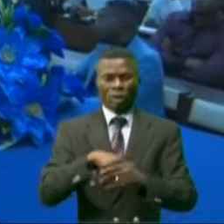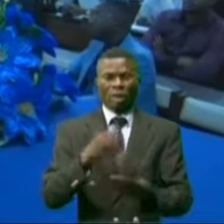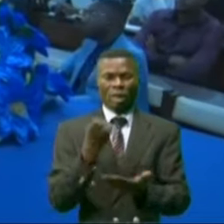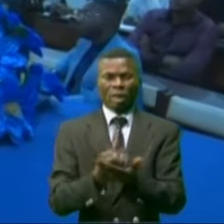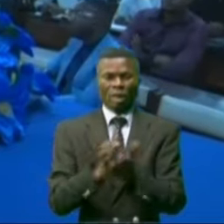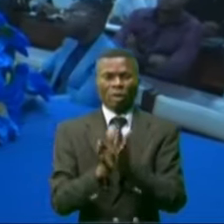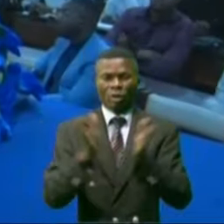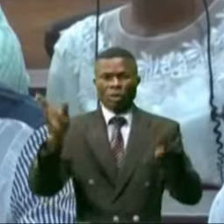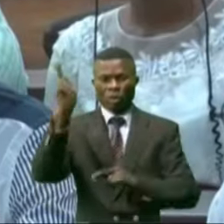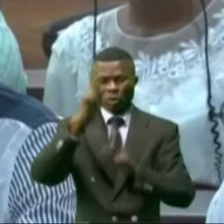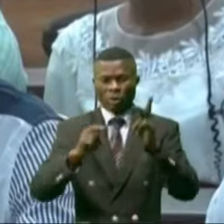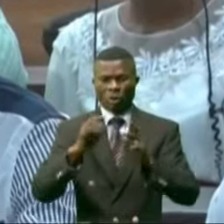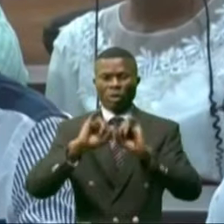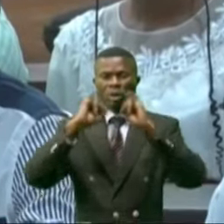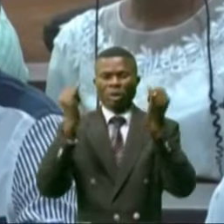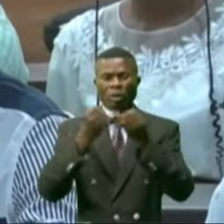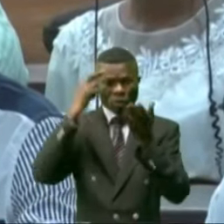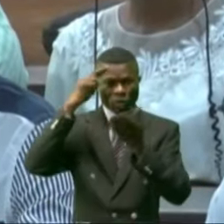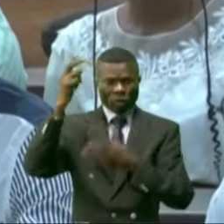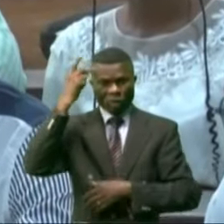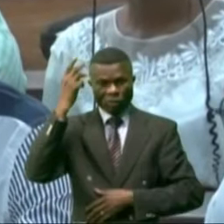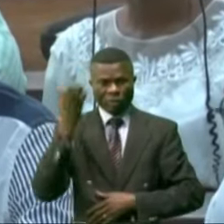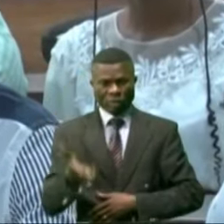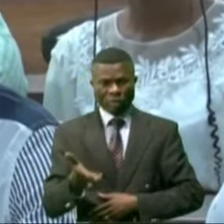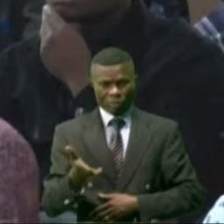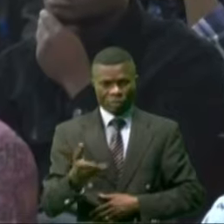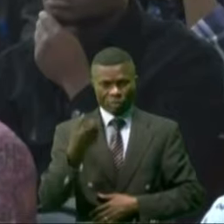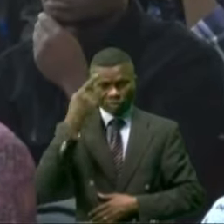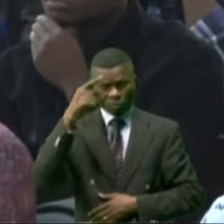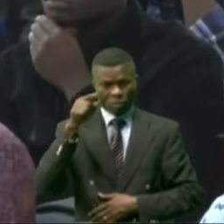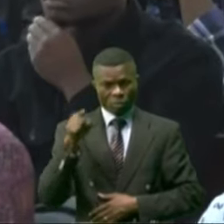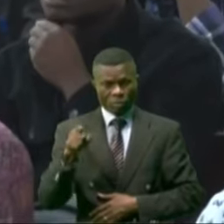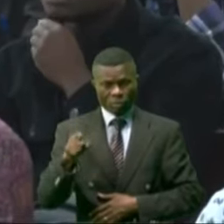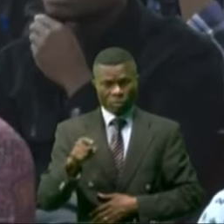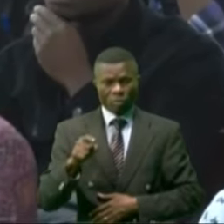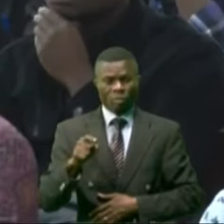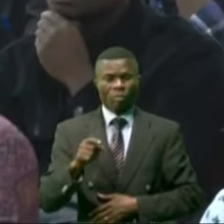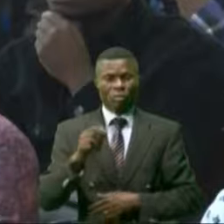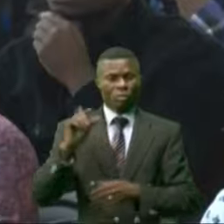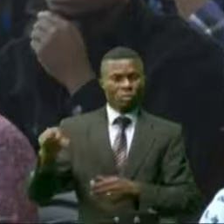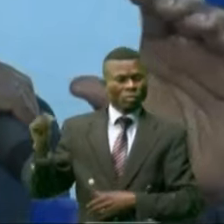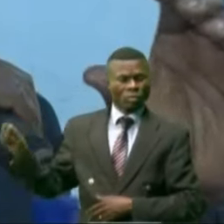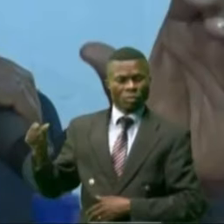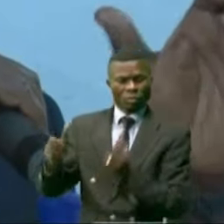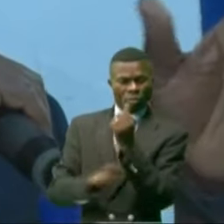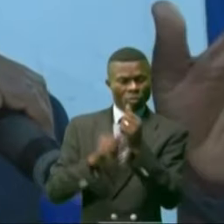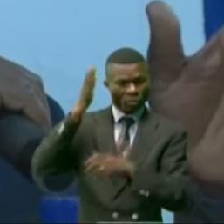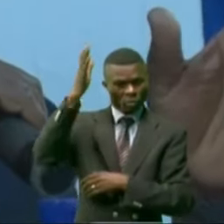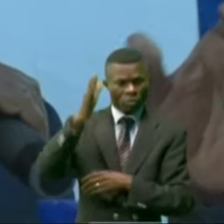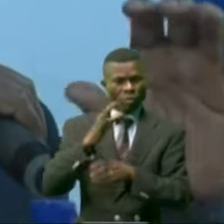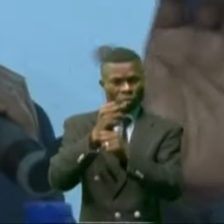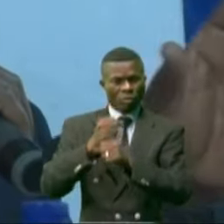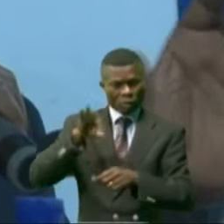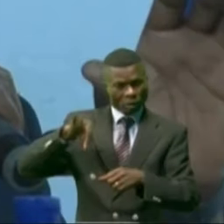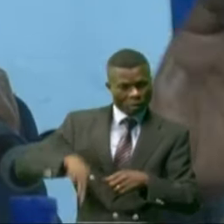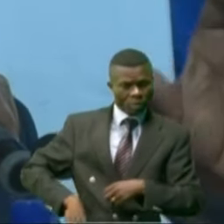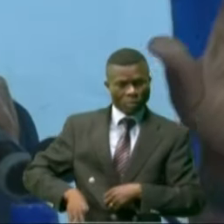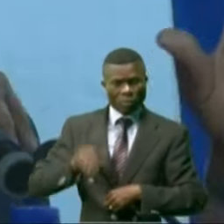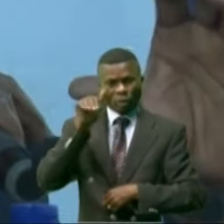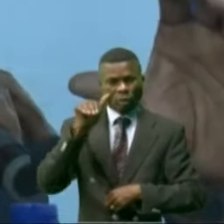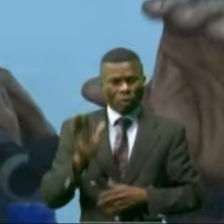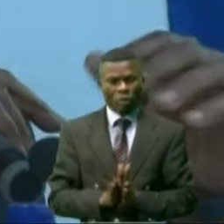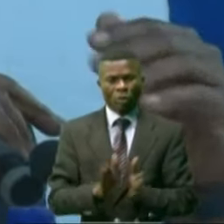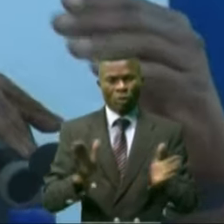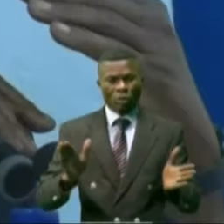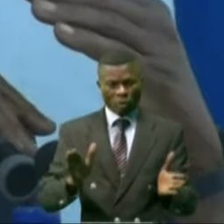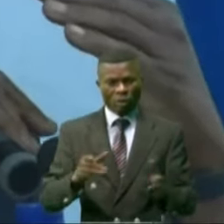publique et industrielle de l'Université de Kinshasa. Pour lui, les générations futures vont en profiter. Au directeur général